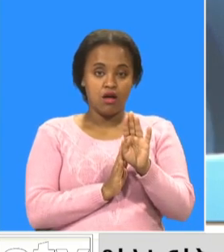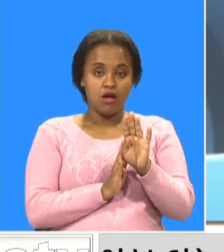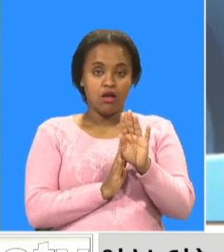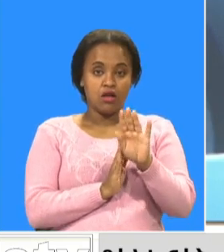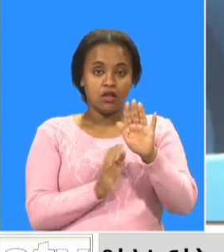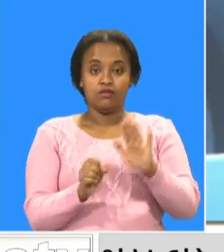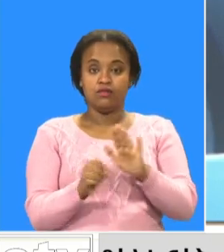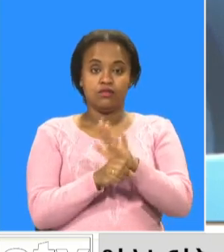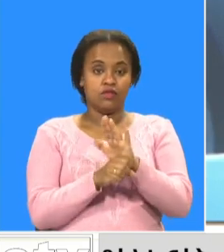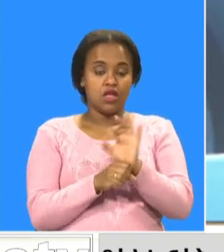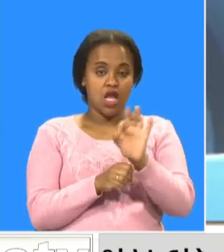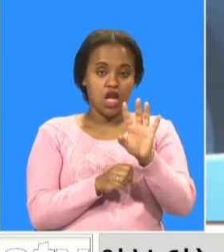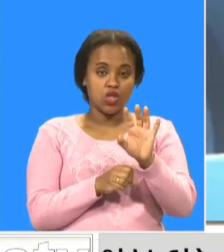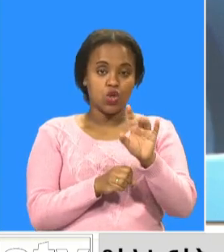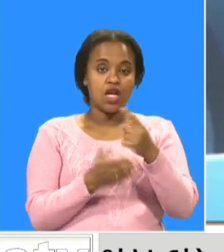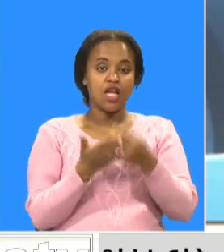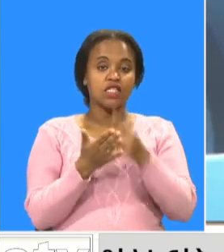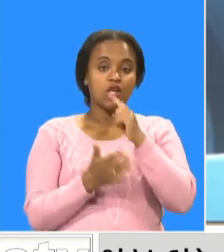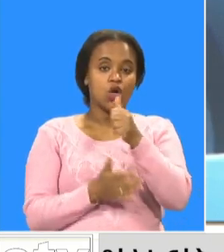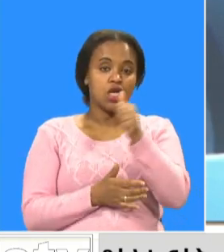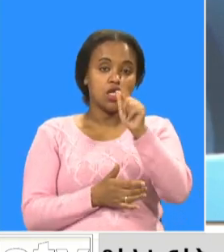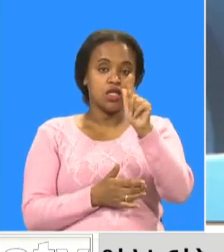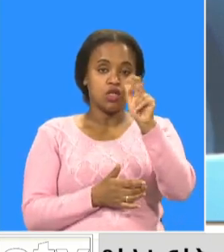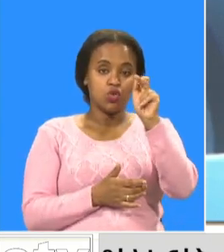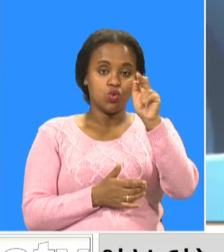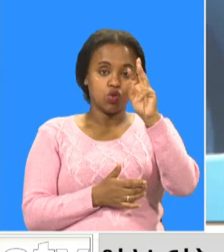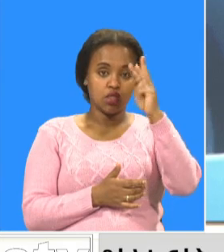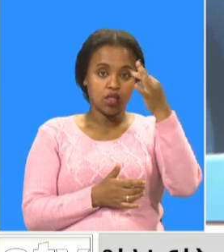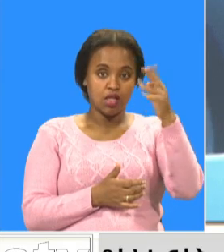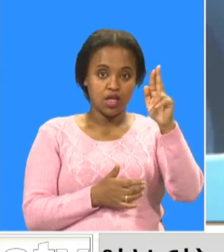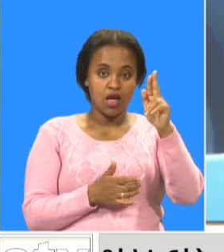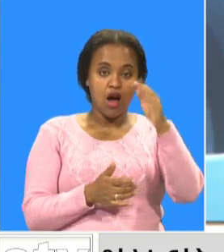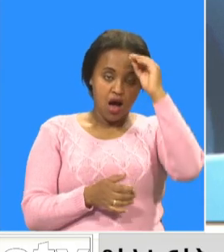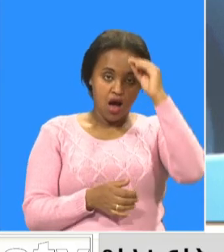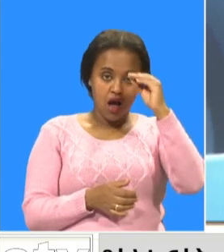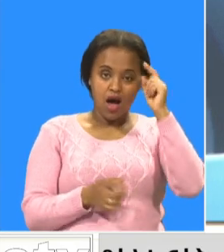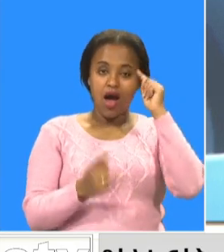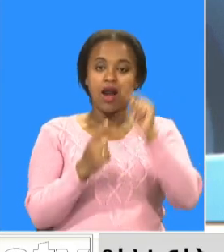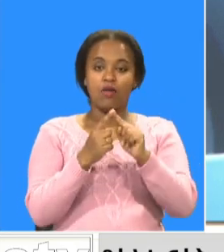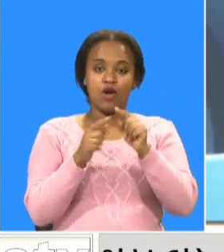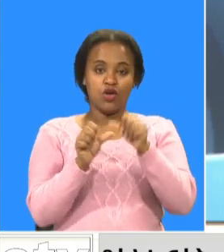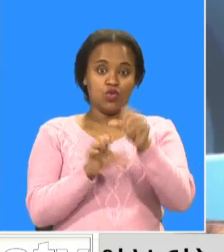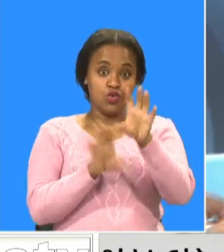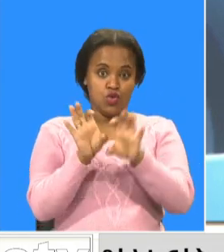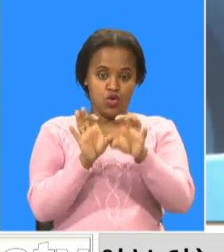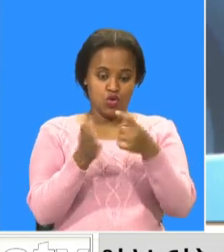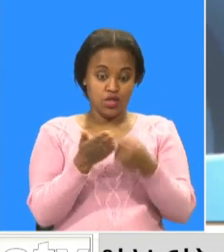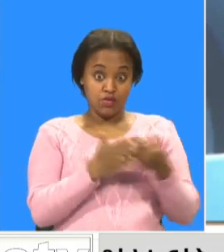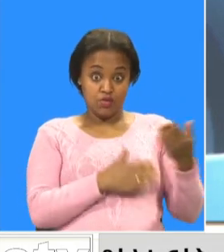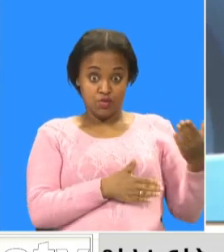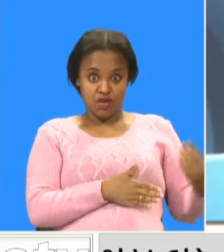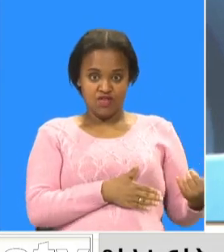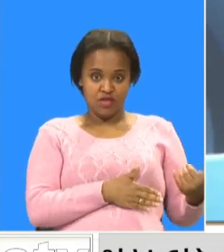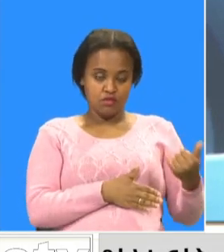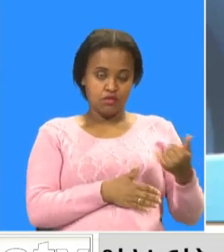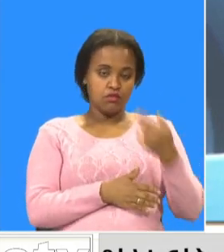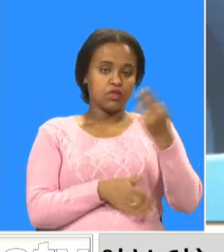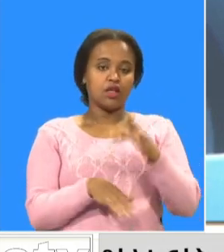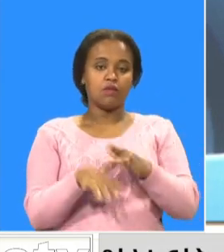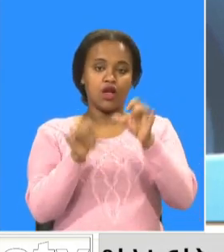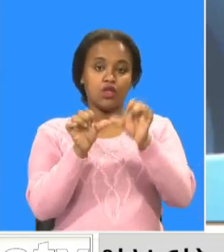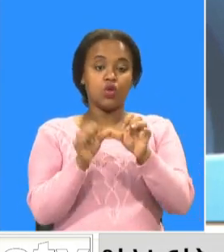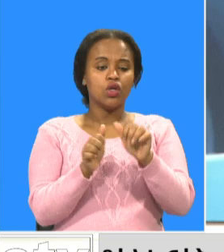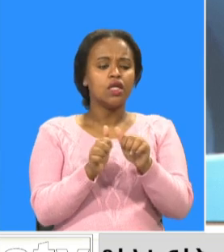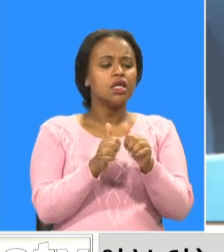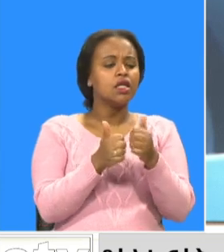አልተደረገባቸው። ለዚህ ነው ለኢንዱስትሪ አላማ እንዲውሉ ተደርጎ ከዚህ ቀደምም ጥቅም ላይ ሲውሉ የነበሩ። እነዚህ ምርቶች